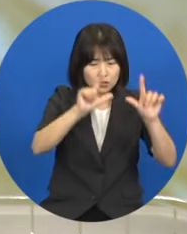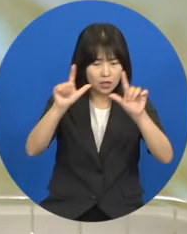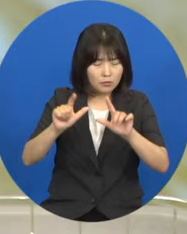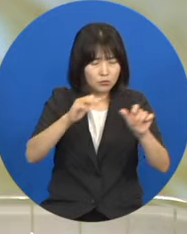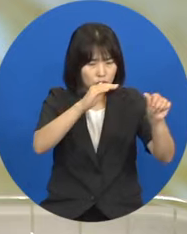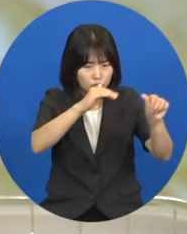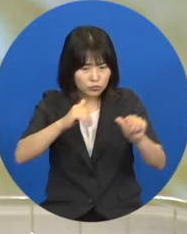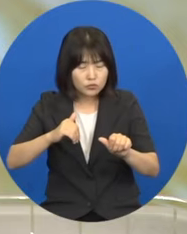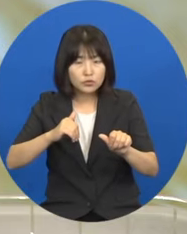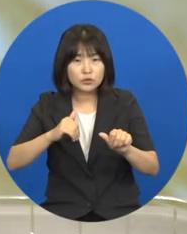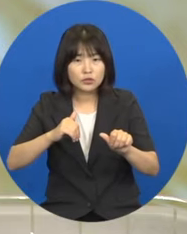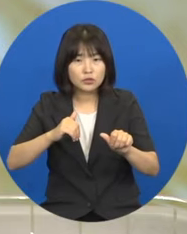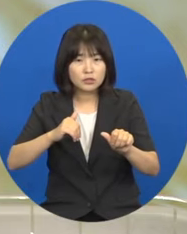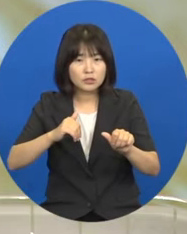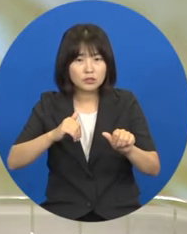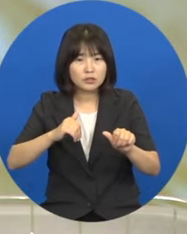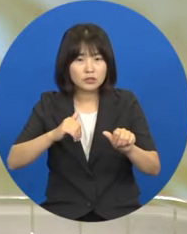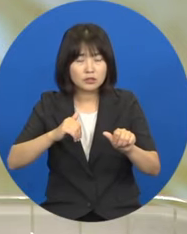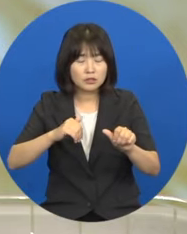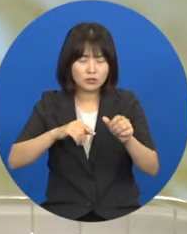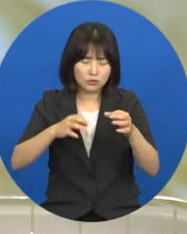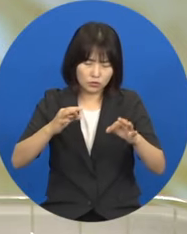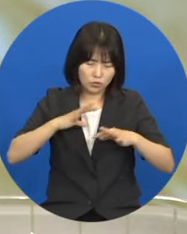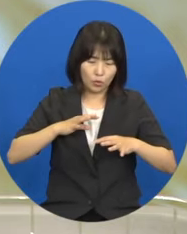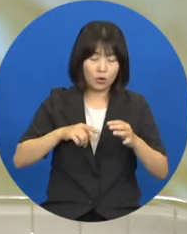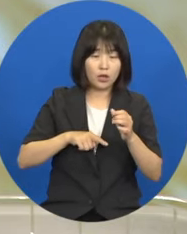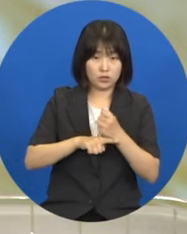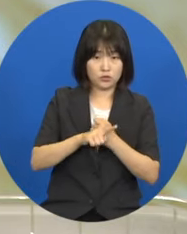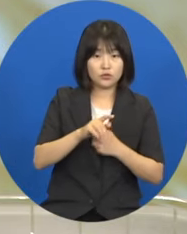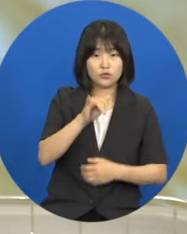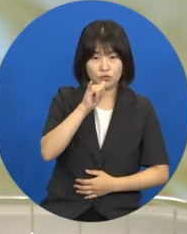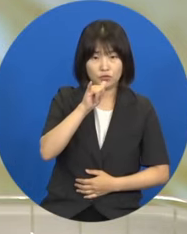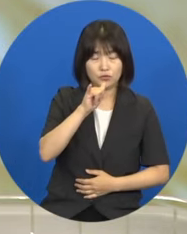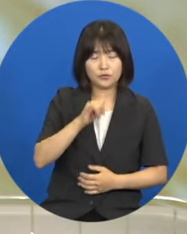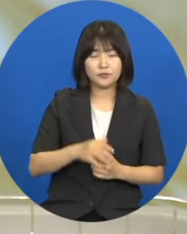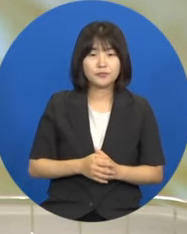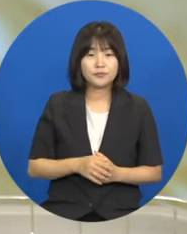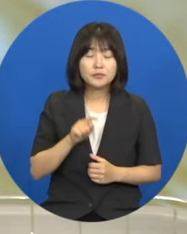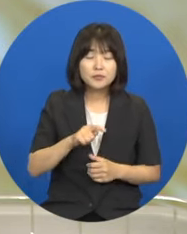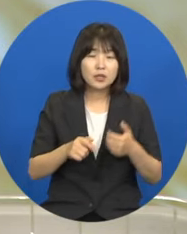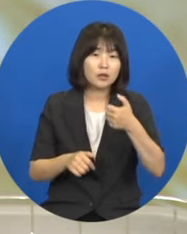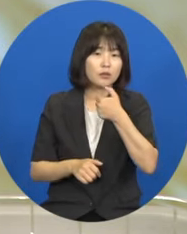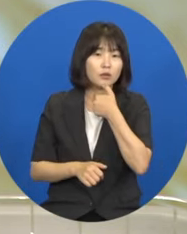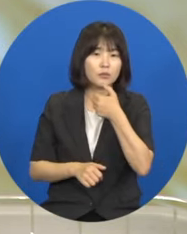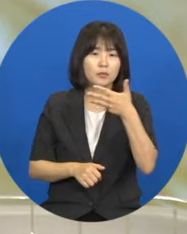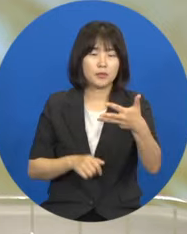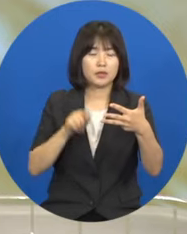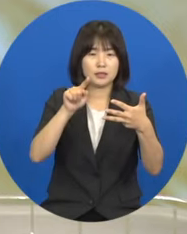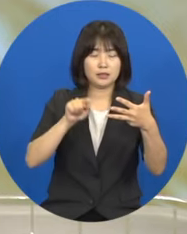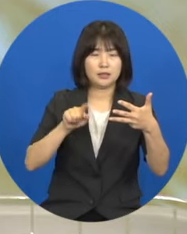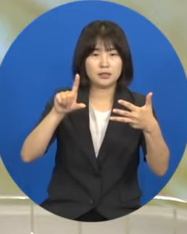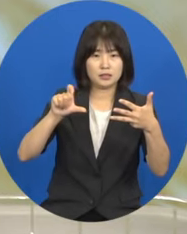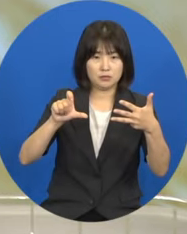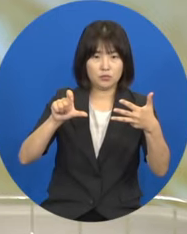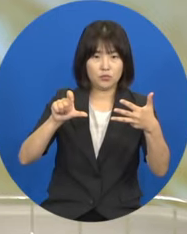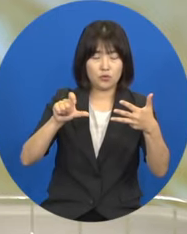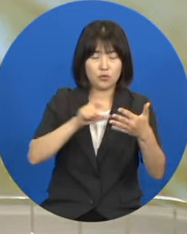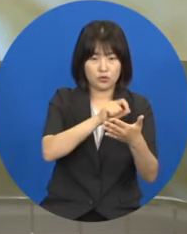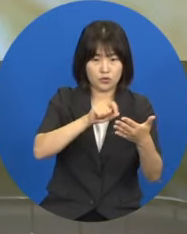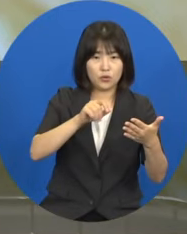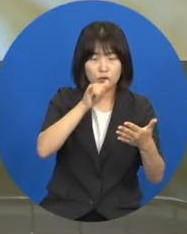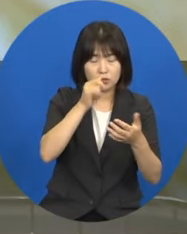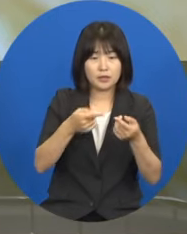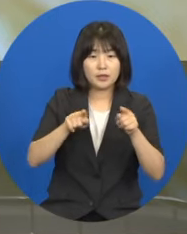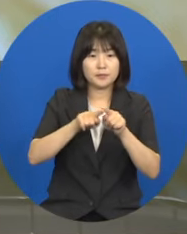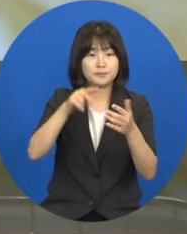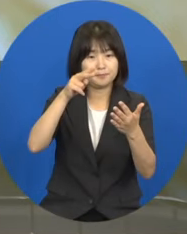초청하시는데 놀라운 이유가 하나 더 있습니다. 그것을 로마서 8장 15절에 기록합니다. 우리